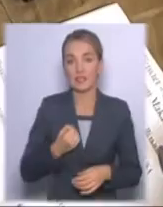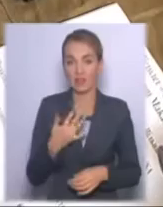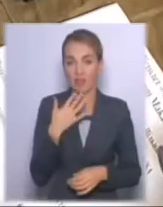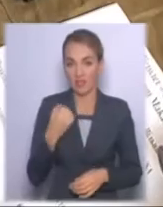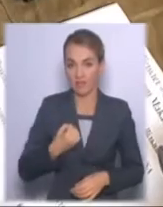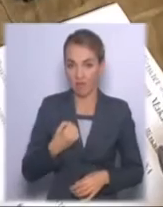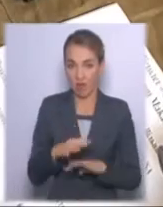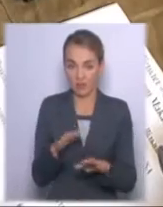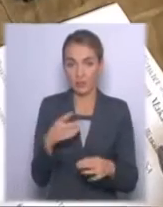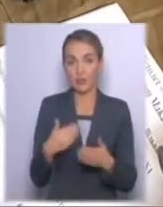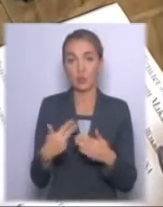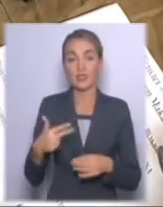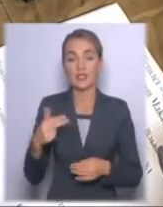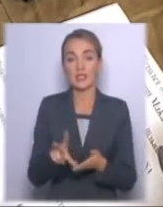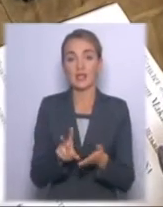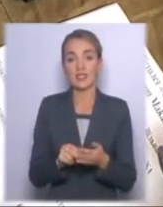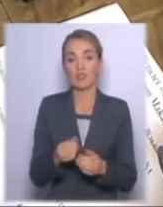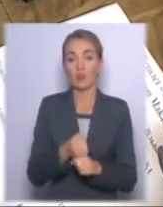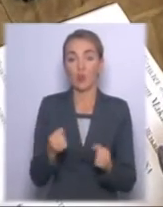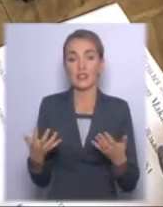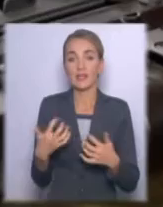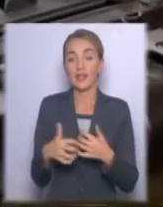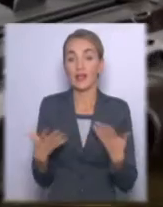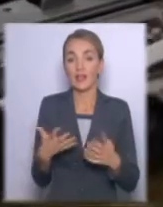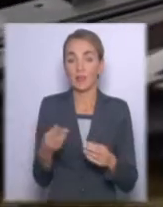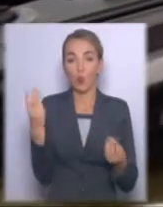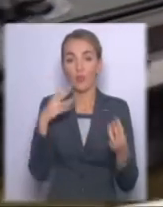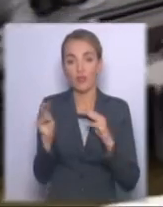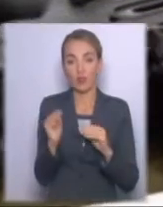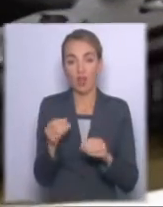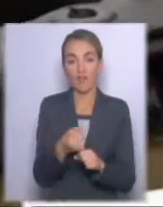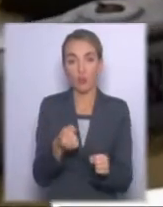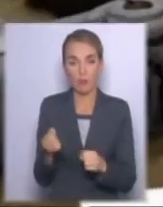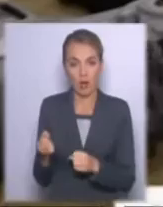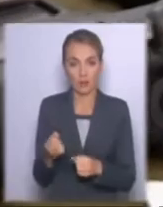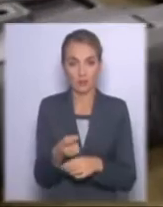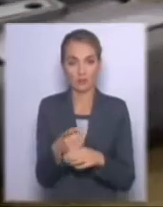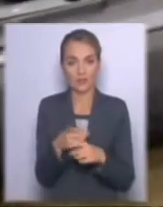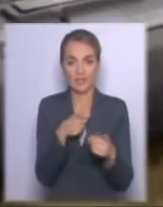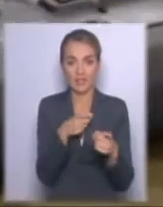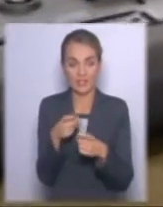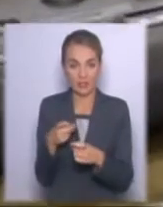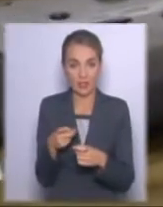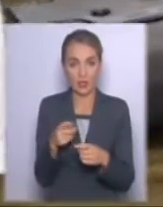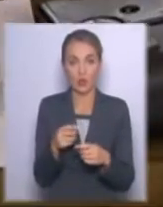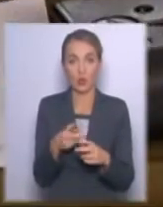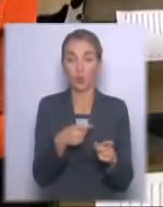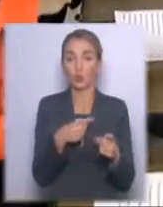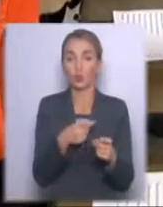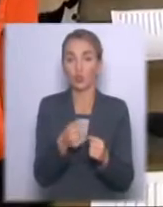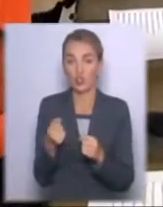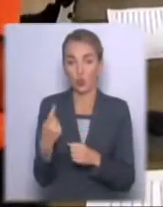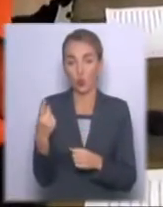Нацгвардії. Близько 30 зразків зброї, серед яких модернізовані автомати, пістолети, штурмові та снайперські гвинтівки, помпові рушниці,